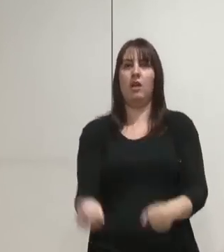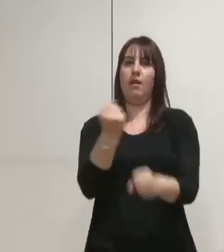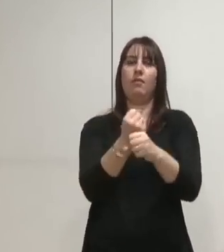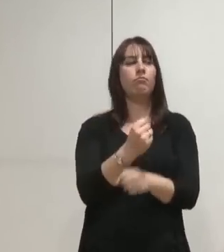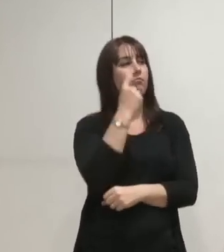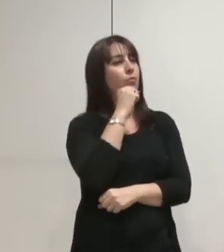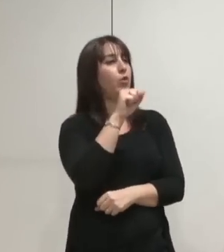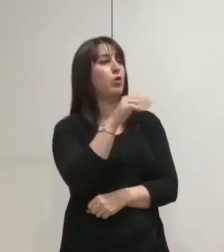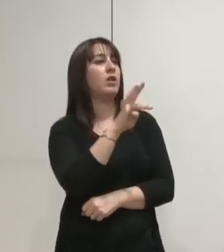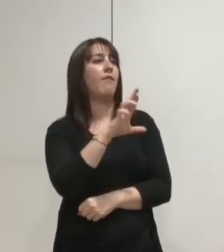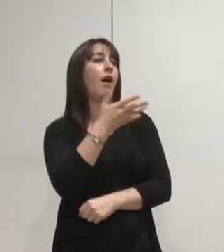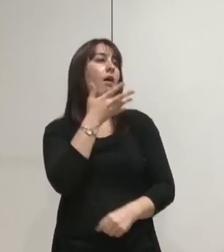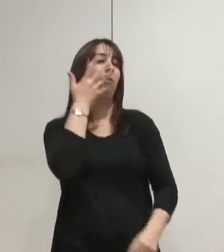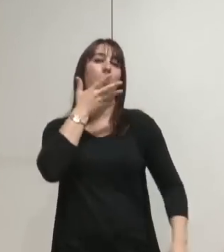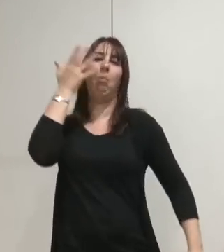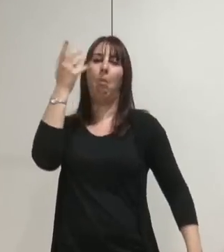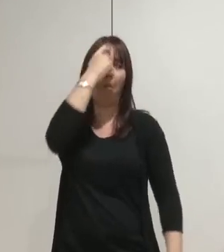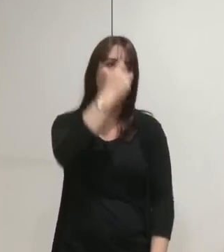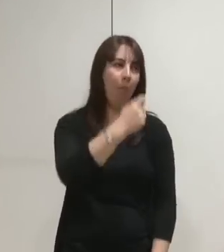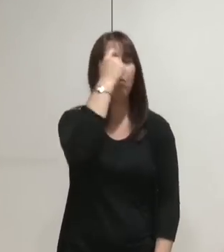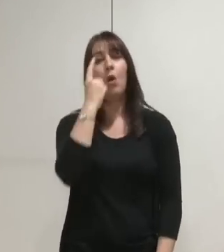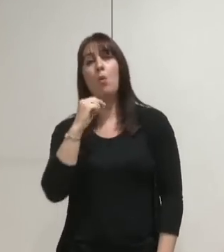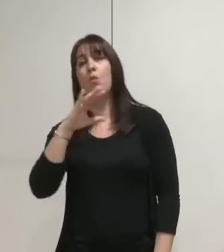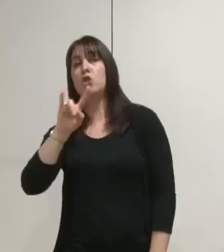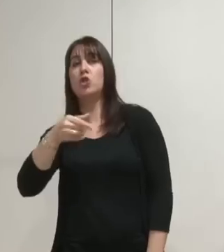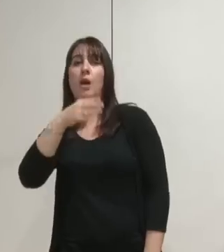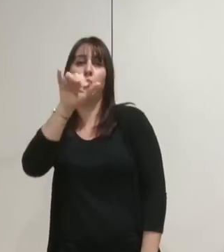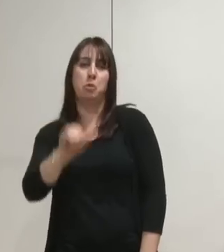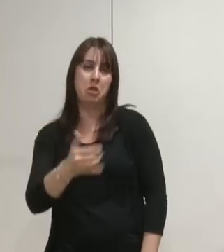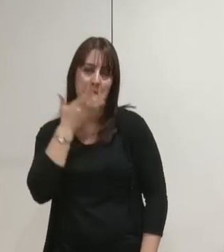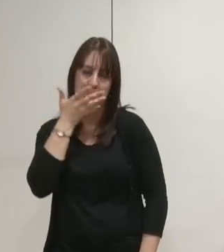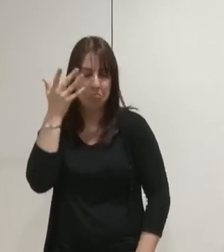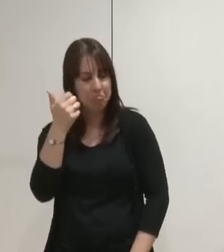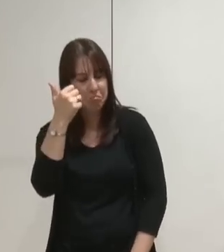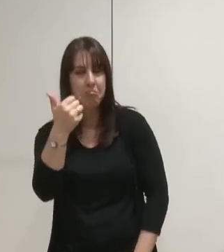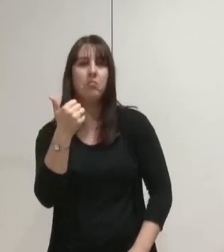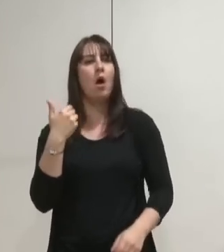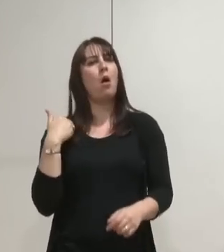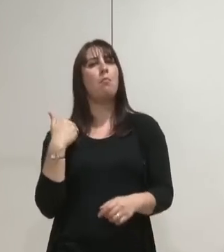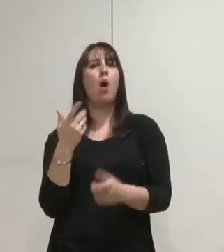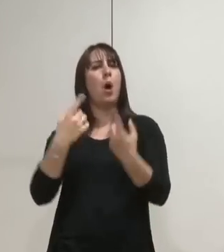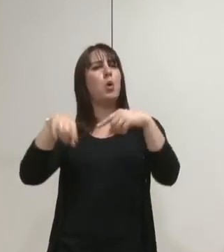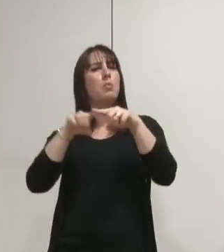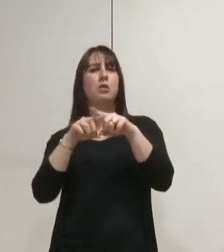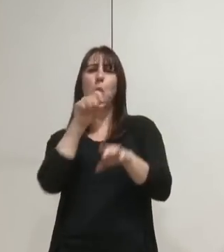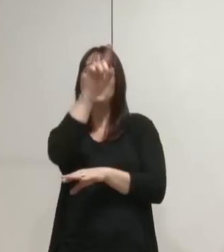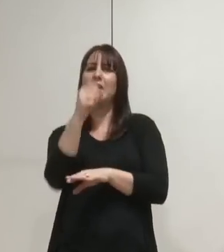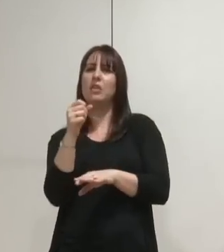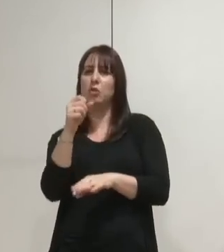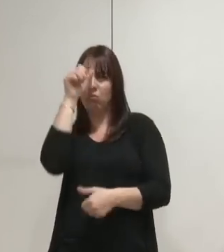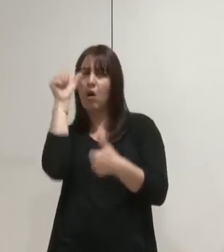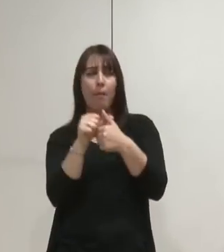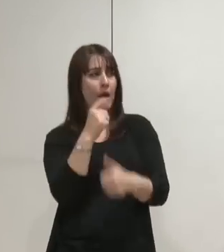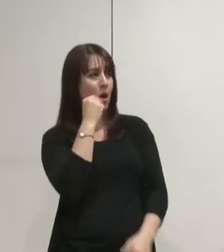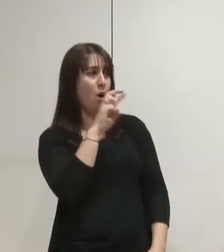Safar l'a fait admirablement monsieur chamusie aussi moi j'ai posé une question en commission et Monsieur Viard pourra en